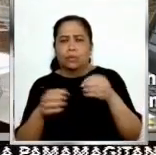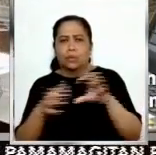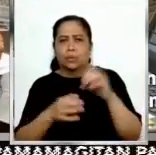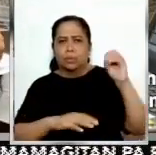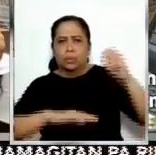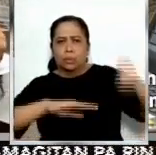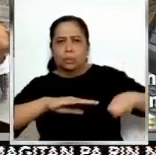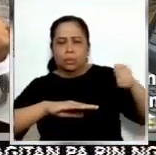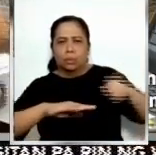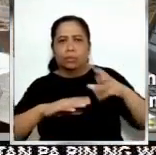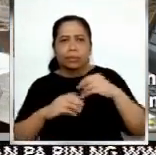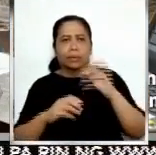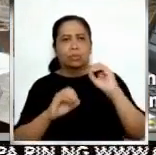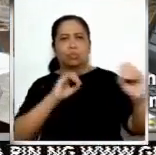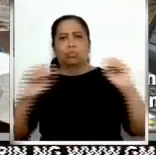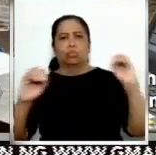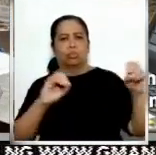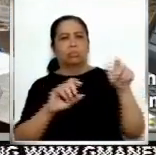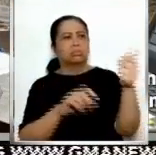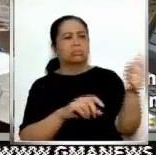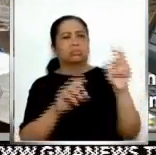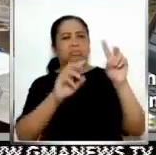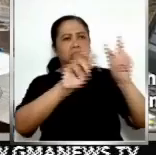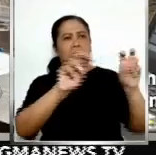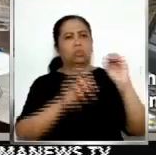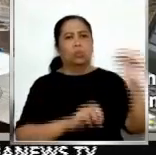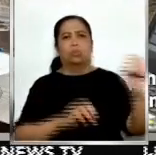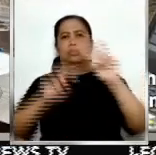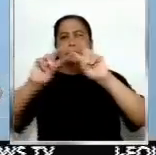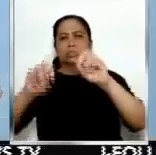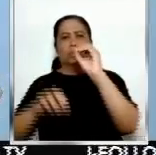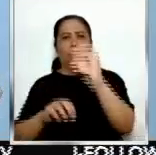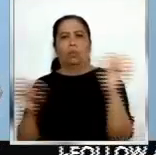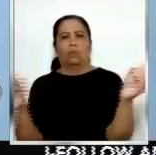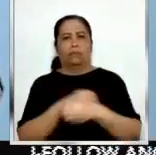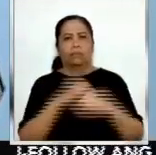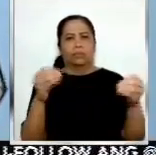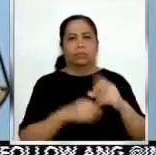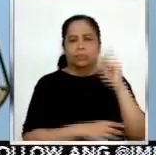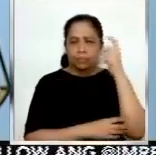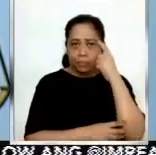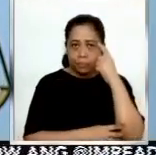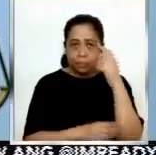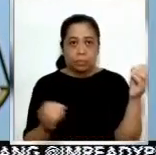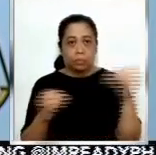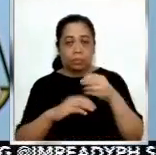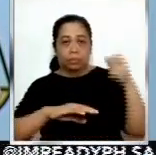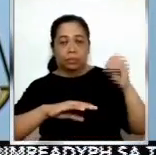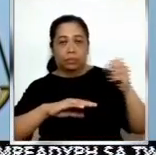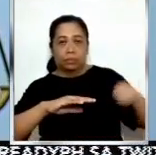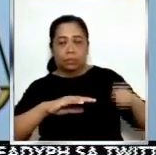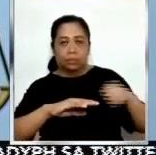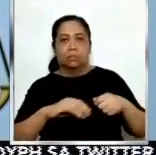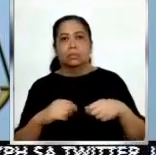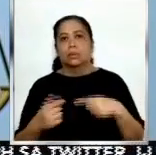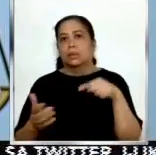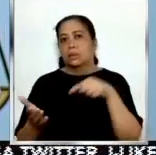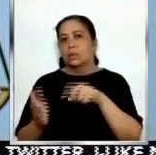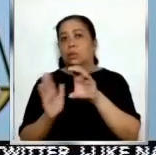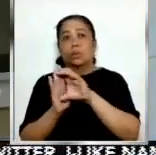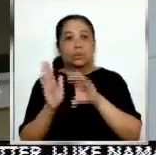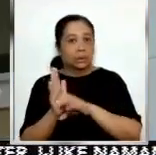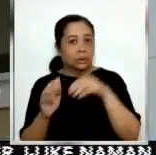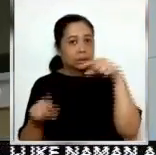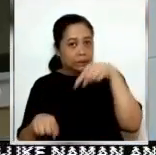at magkanya-kanya na lang daw ng investigasyon ang mga tanggapan ng gobyerno? Ang Office of the Ombudsman ay isang constitutionally created body